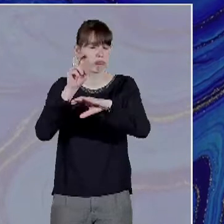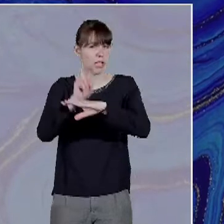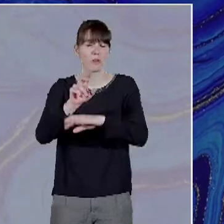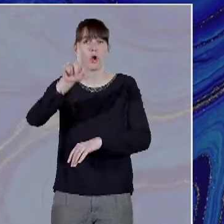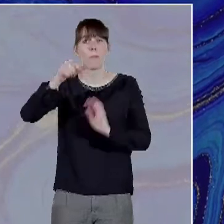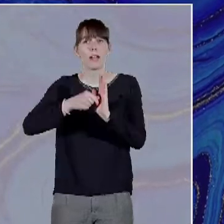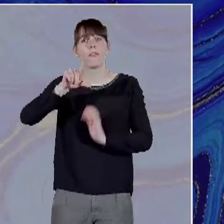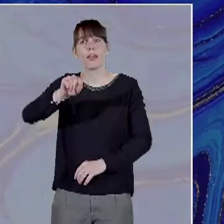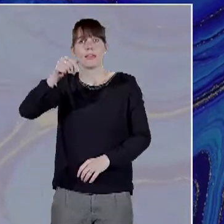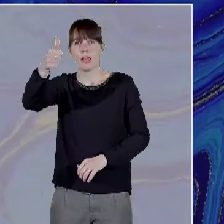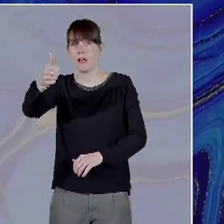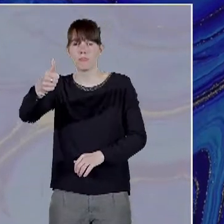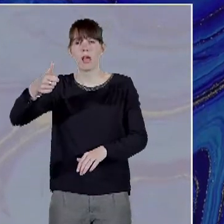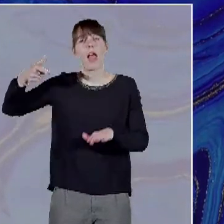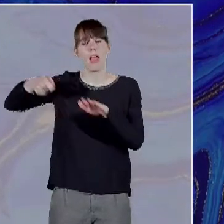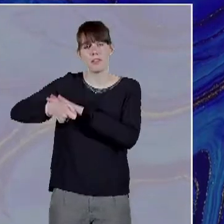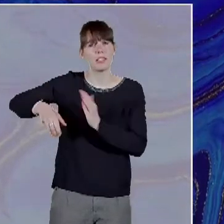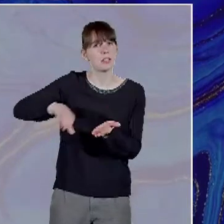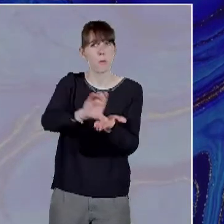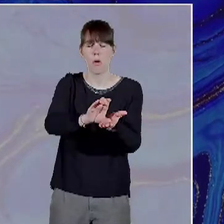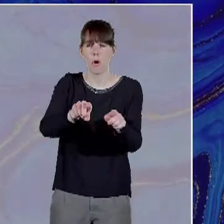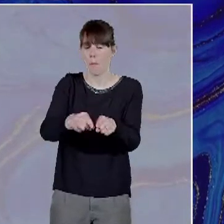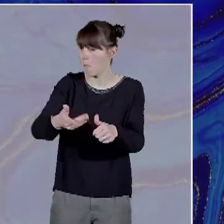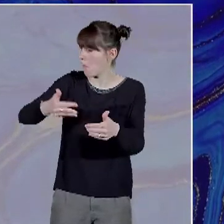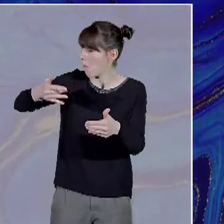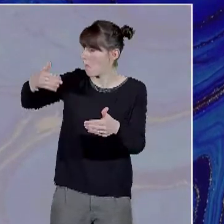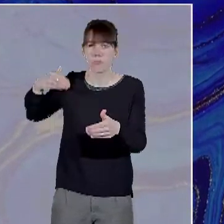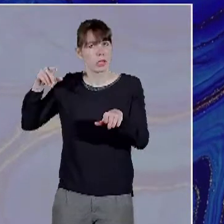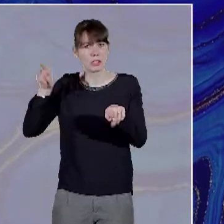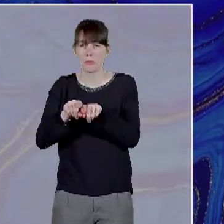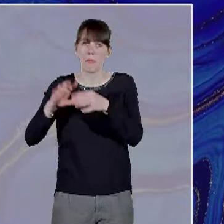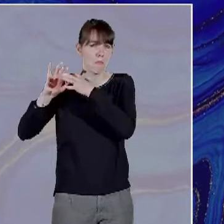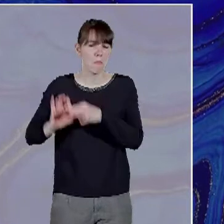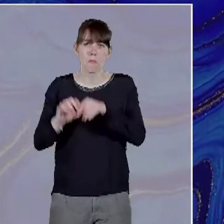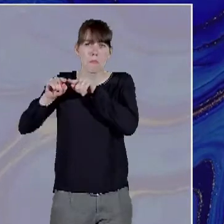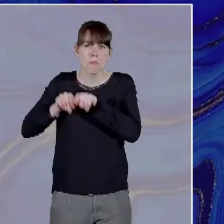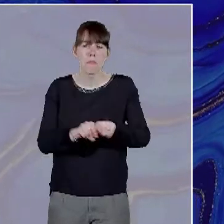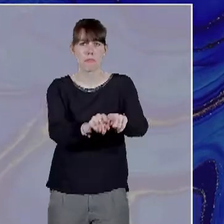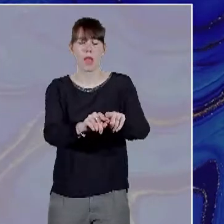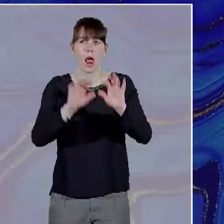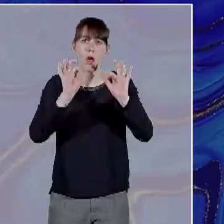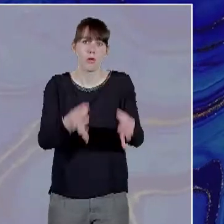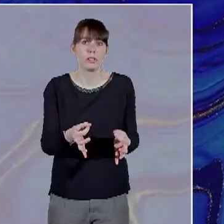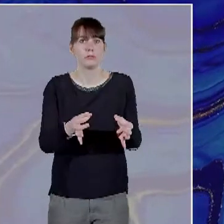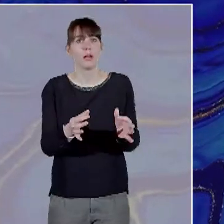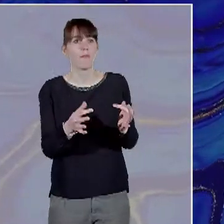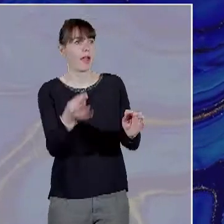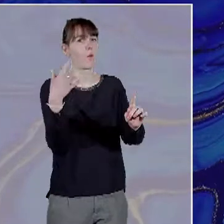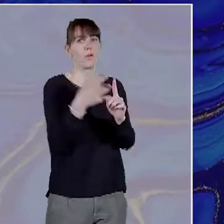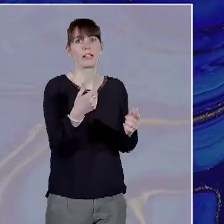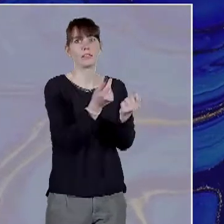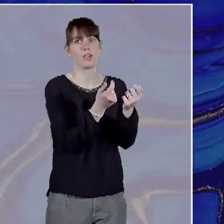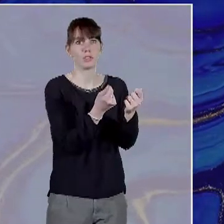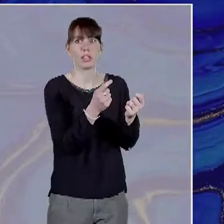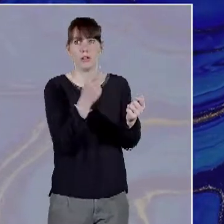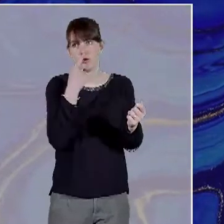niveau d'investissement des années précédentes, ce qui, dans les cadres financiers où nous sommes, est une gageure, mais évidemment, il faut soutenir l'économie, et puis il faut surtout investir